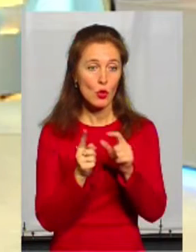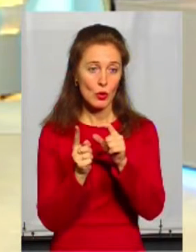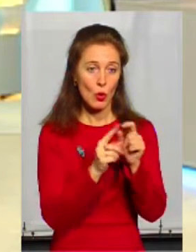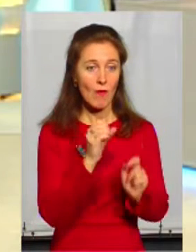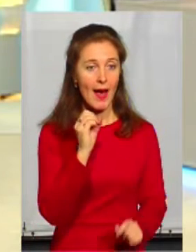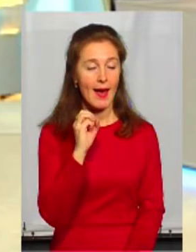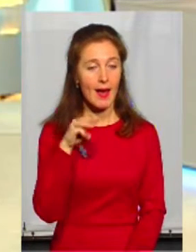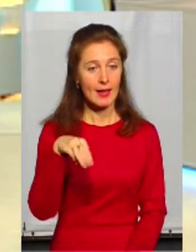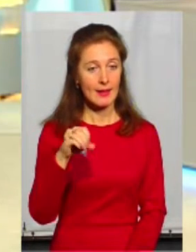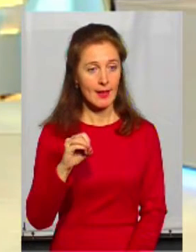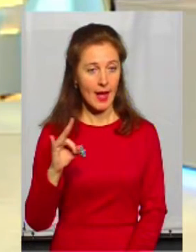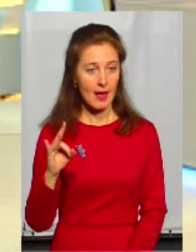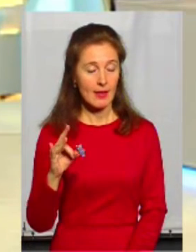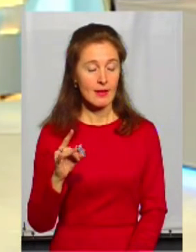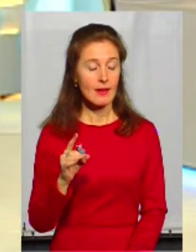«етер» значно